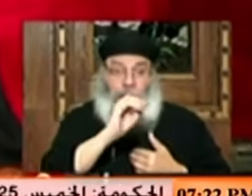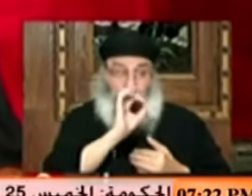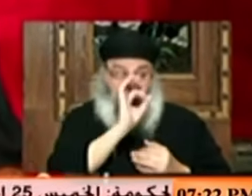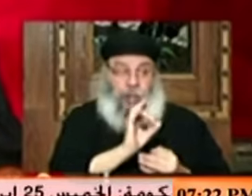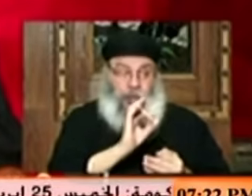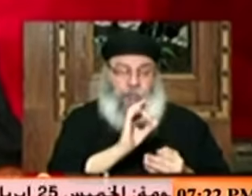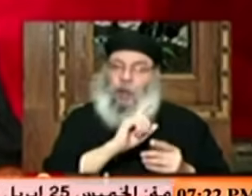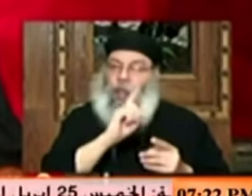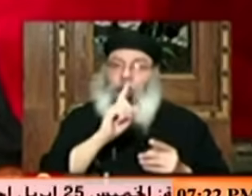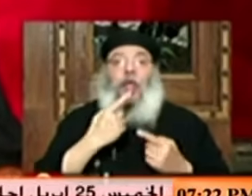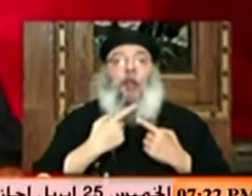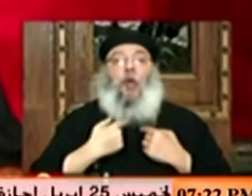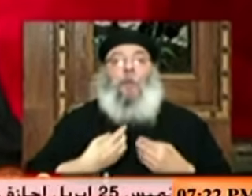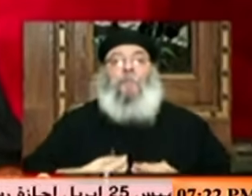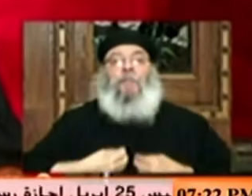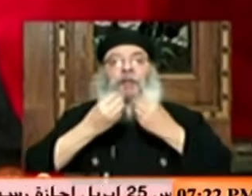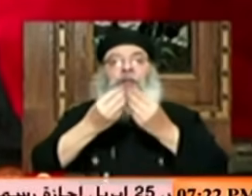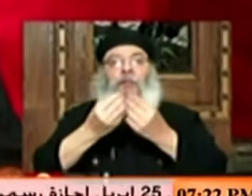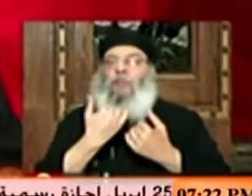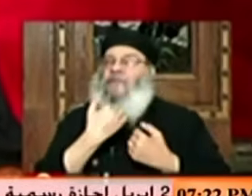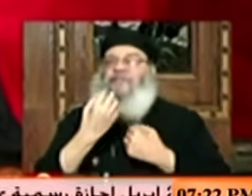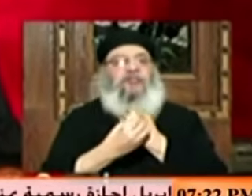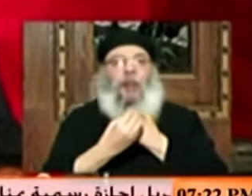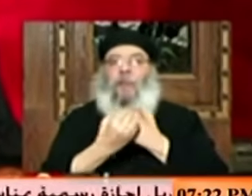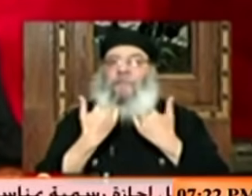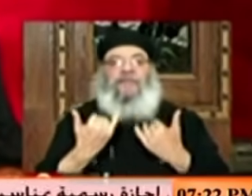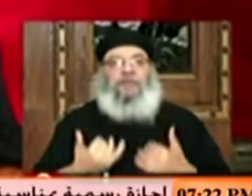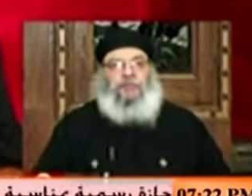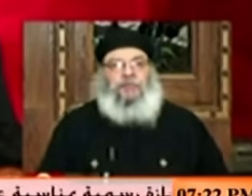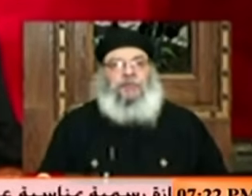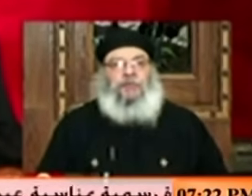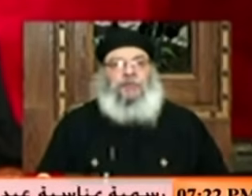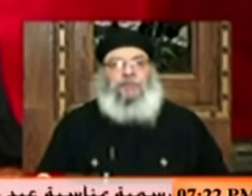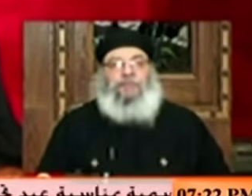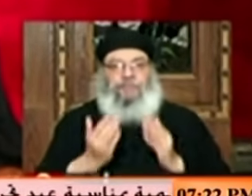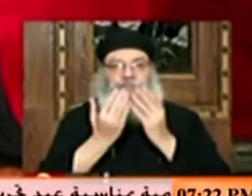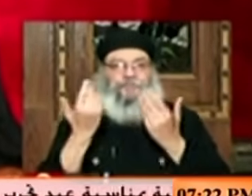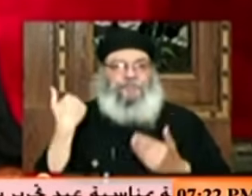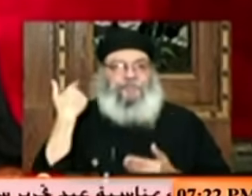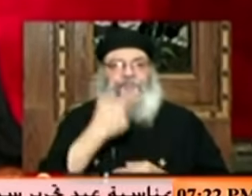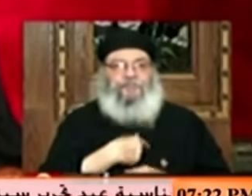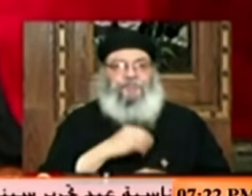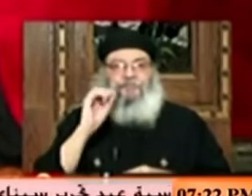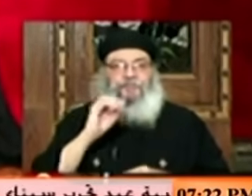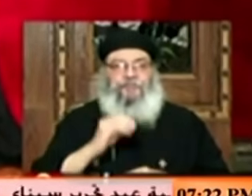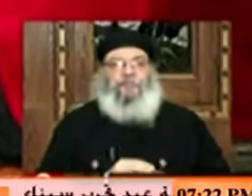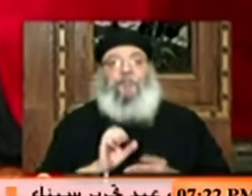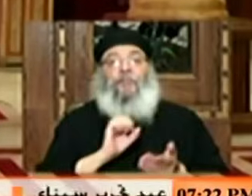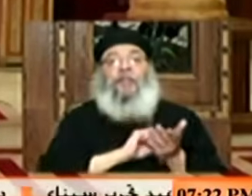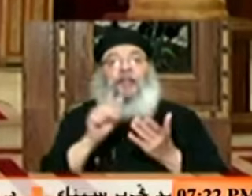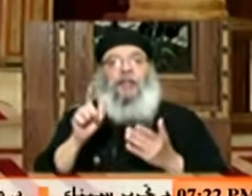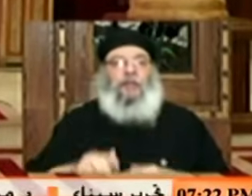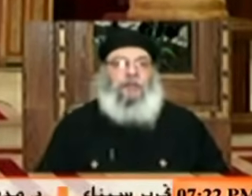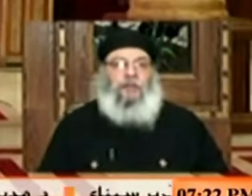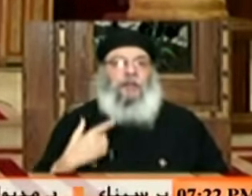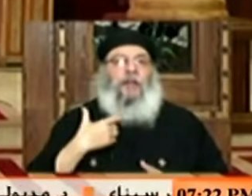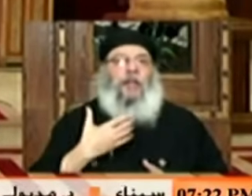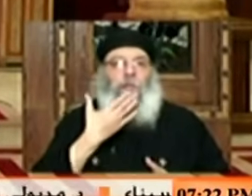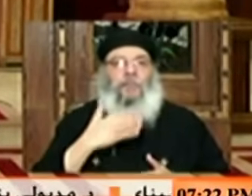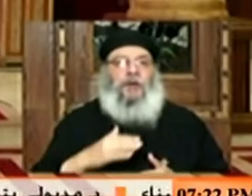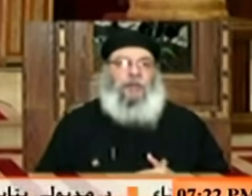الحب دون طلب يقول لنا في الكتاب في رساله العبرانيين